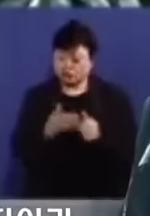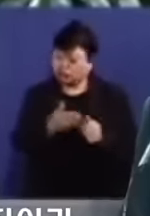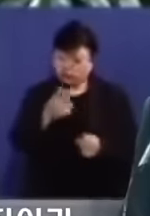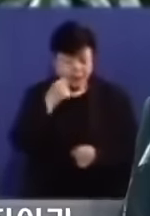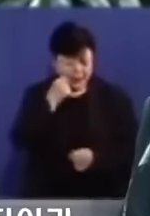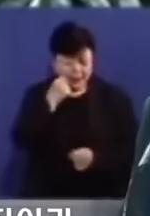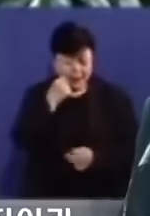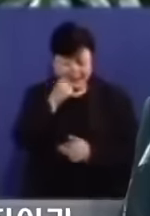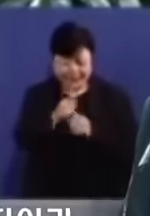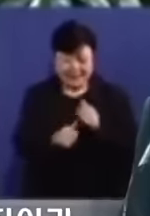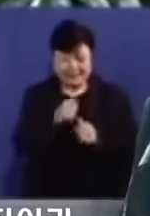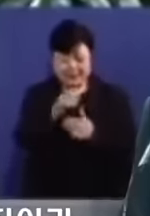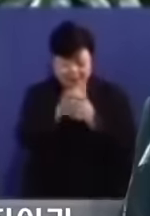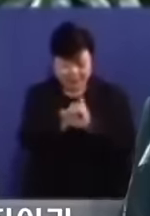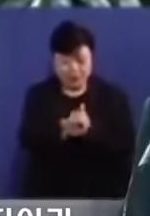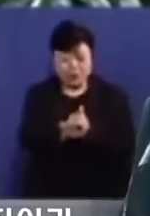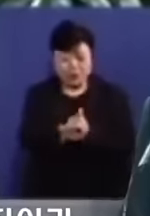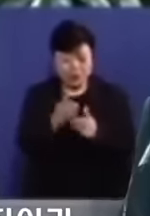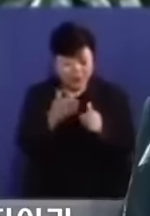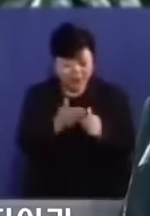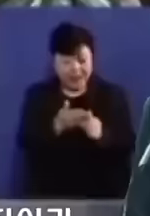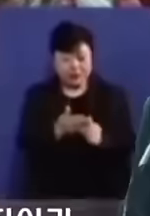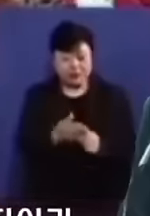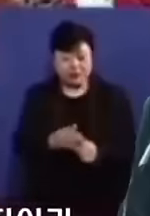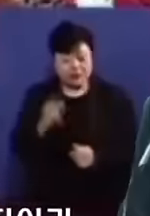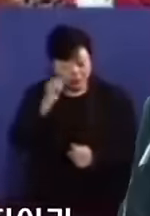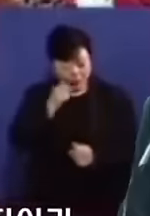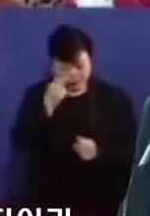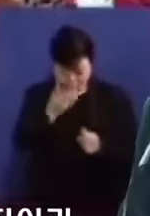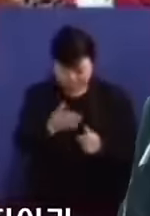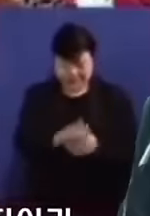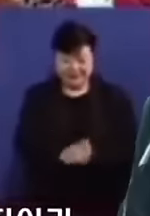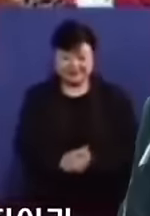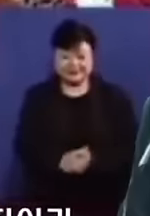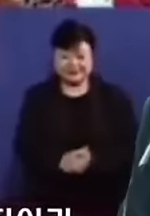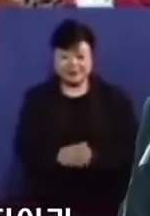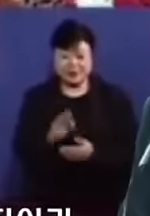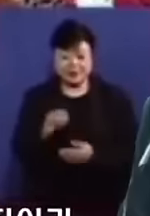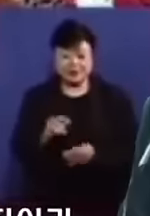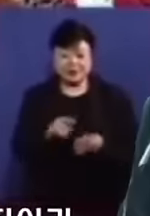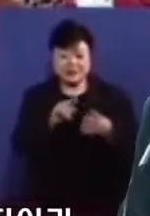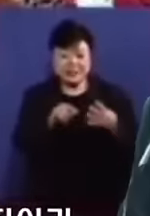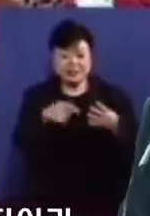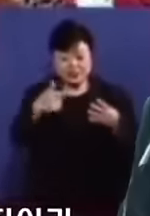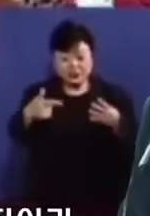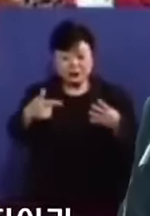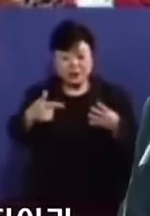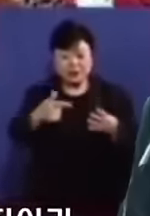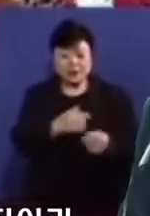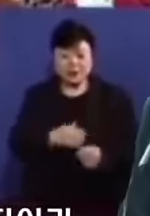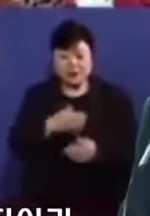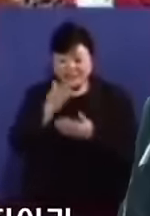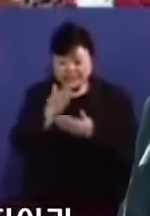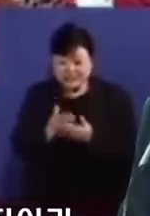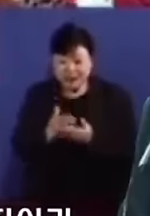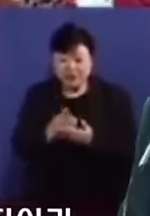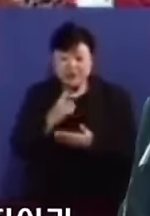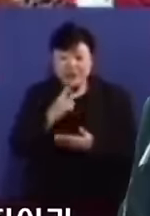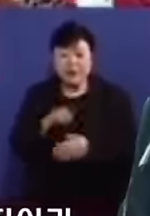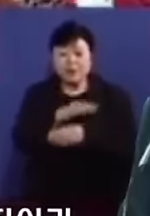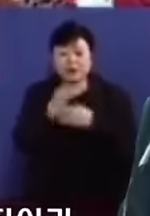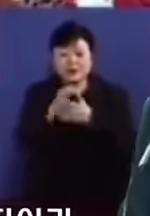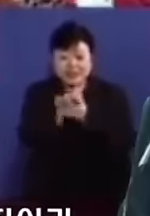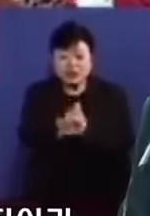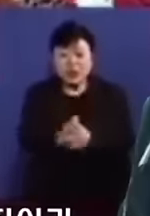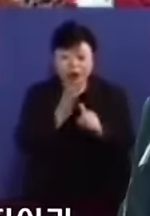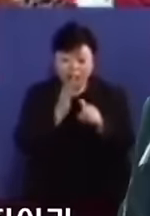없으시니까 하나님이 기도하기 위해서 시련을 주시는 것입니다. 빌립보서 4장 6절에 아무것도 염려하지 말고 다만 모든 일에